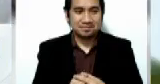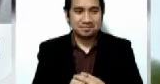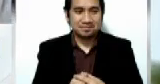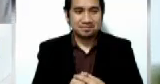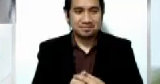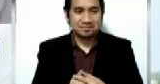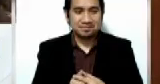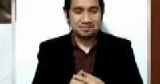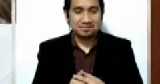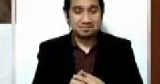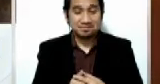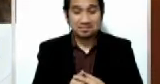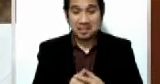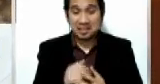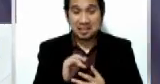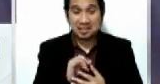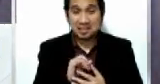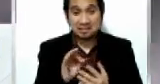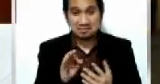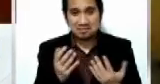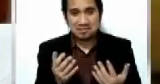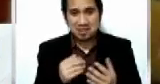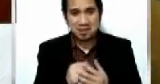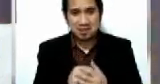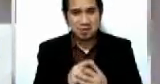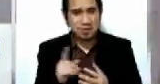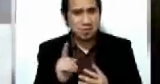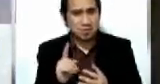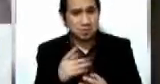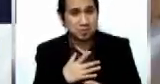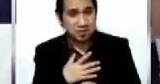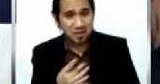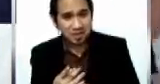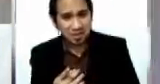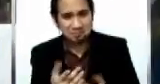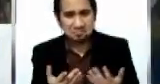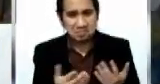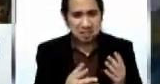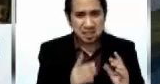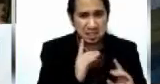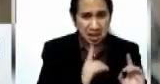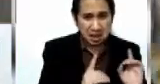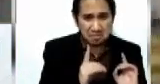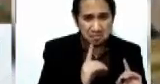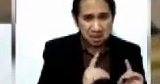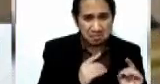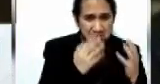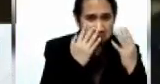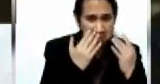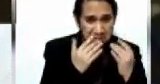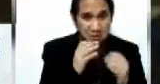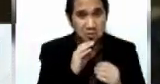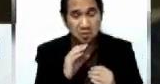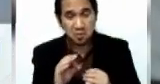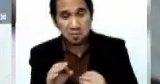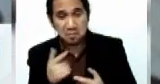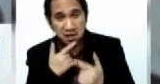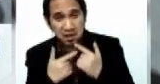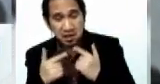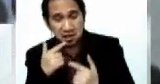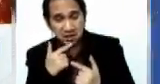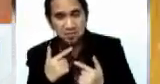Kaya kung ano ang patok sa panlasa mo, mapa-heavy drama o katatawanan, we